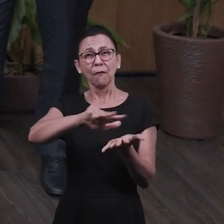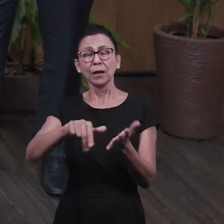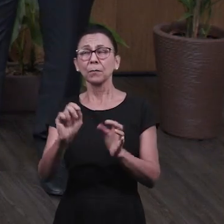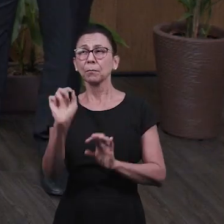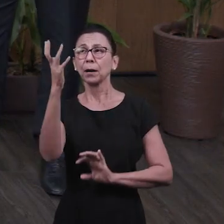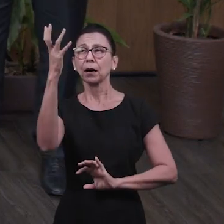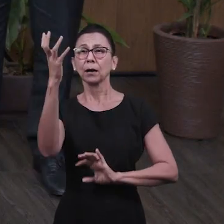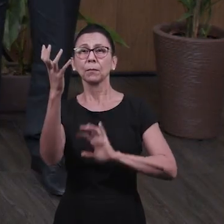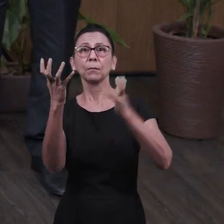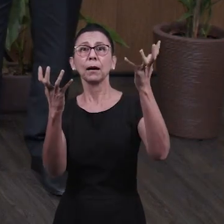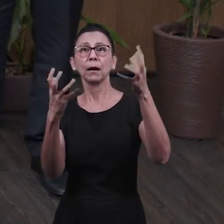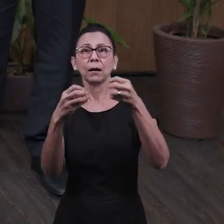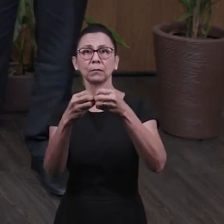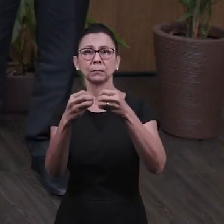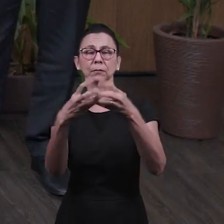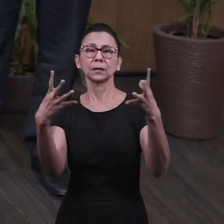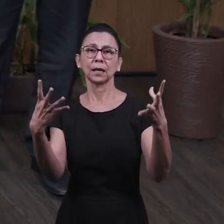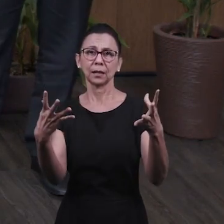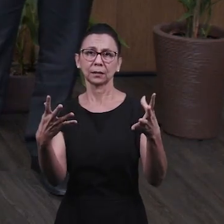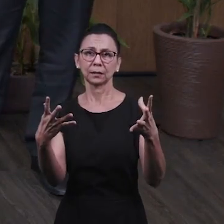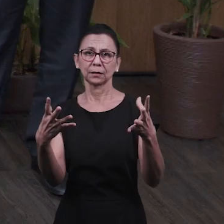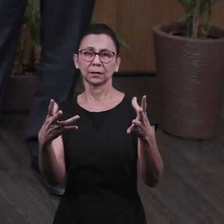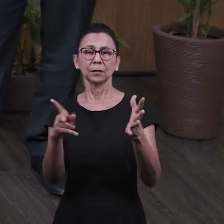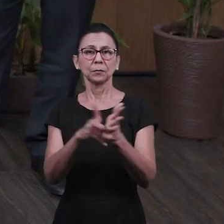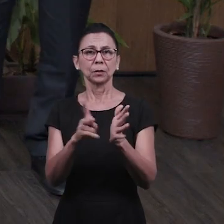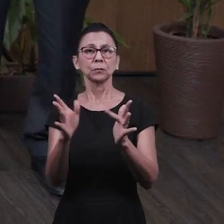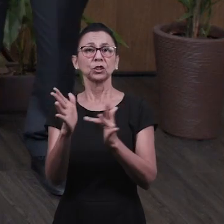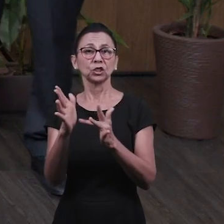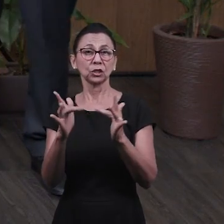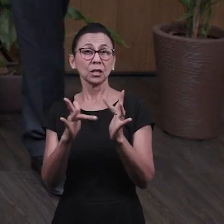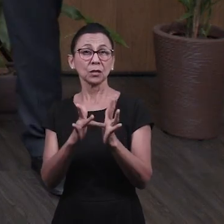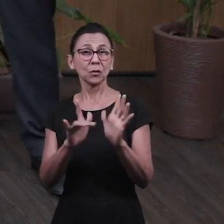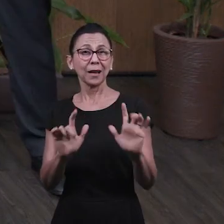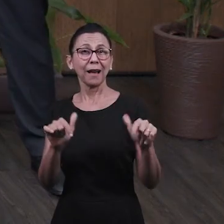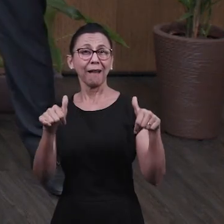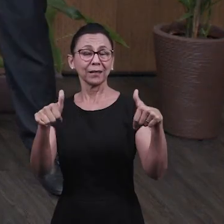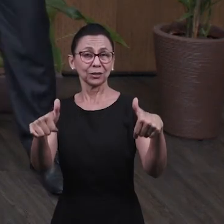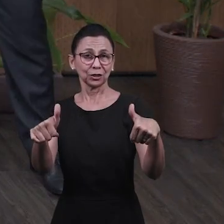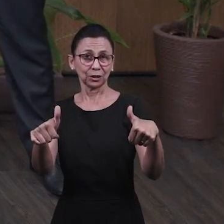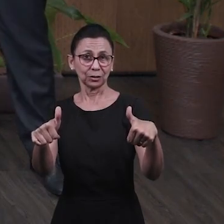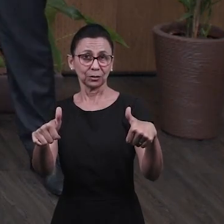innombrables exemples de signes et de miracles réalisés par le Seigneur Jésus